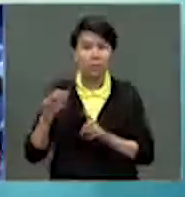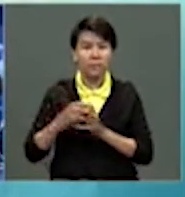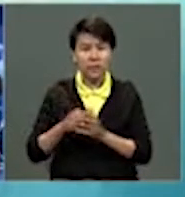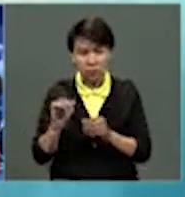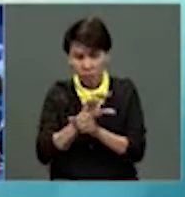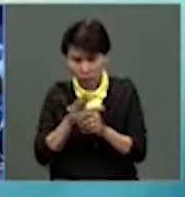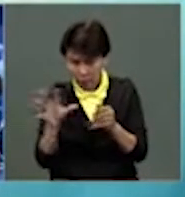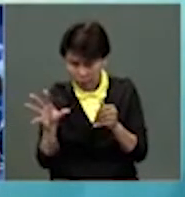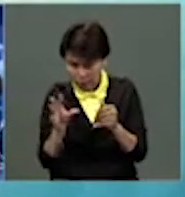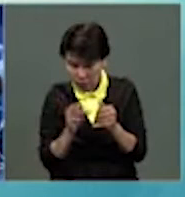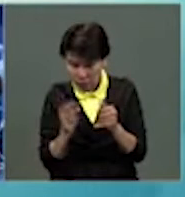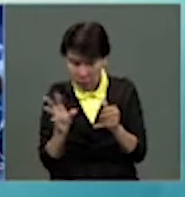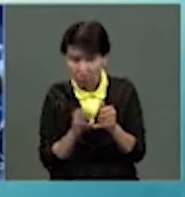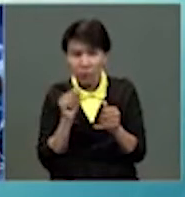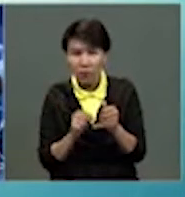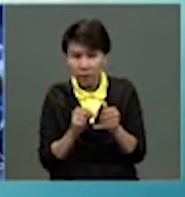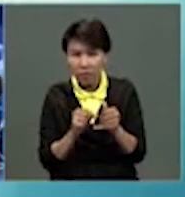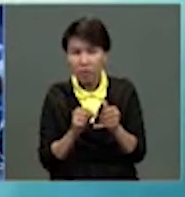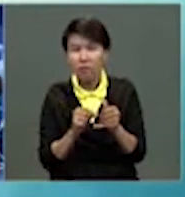กรกฎาคมเข้าพักเสร็จก็ดันทีมที่กรุงเทพฯและจังหวัดชลบุรีโดยตรวจหาชื่อวันที่7